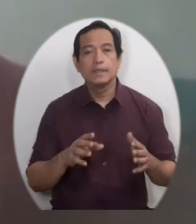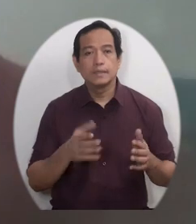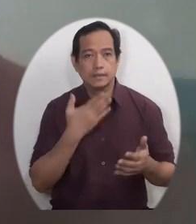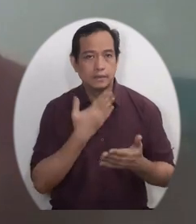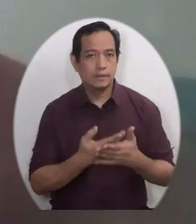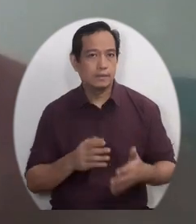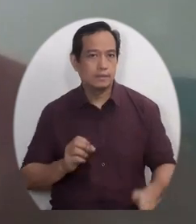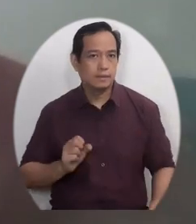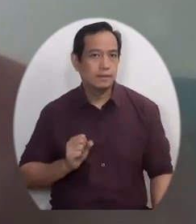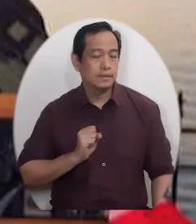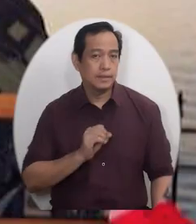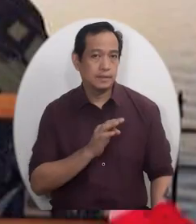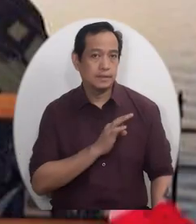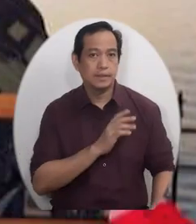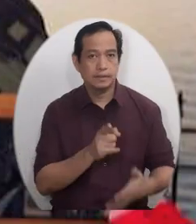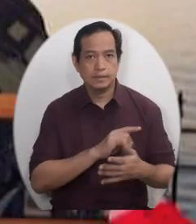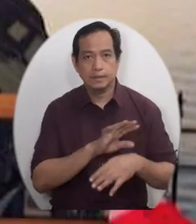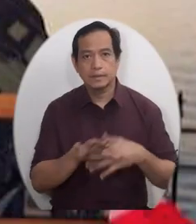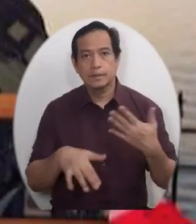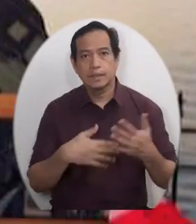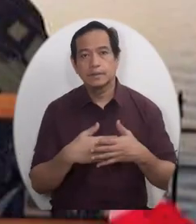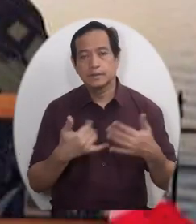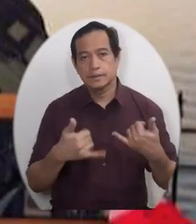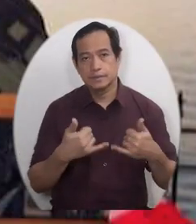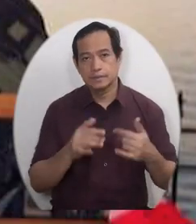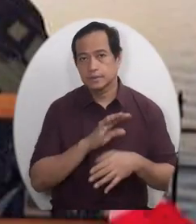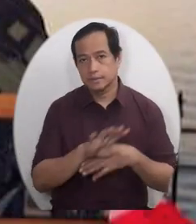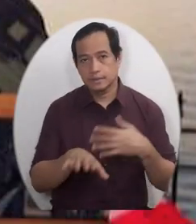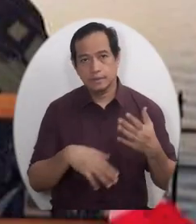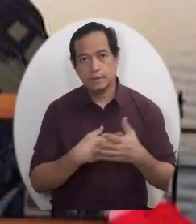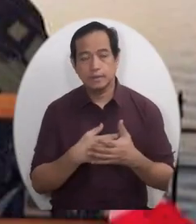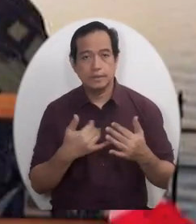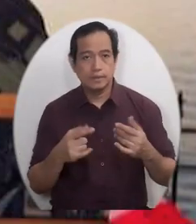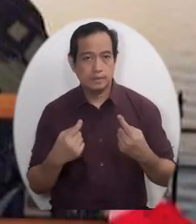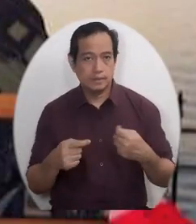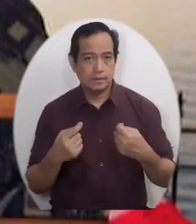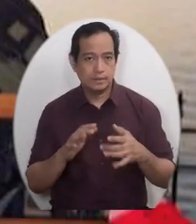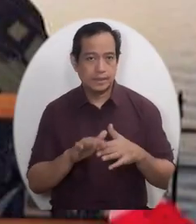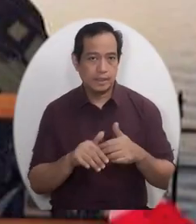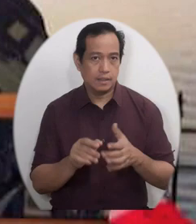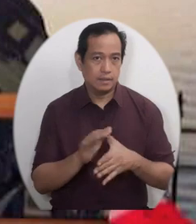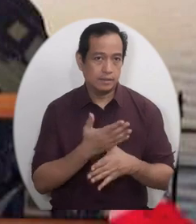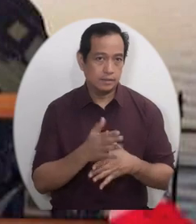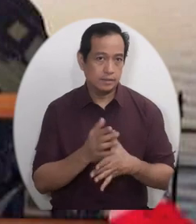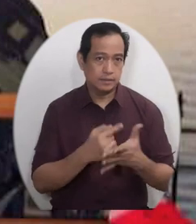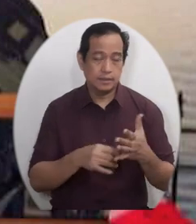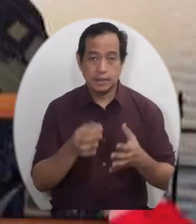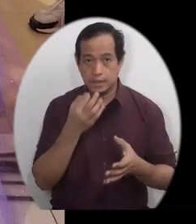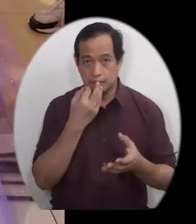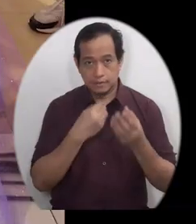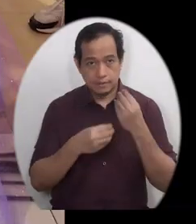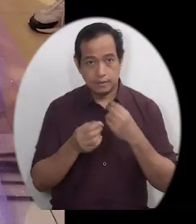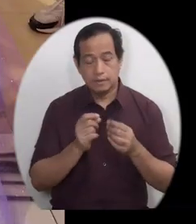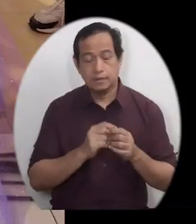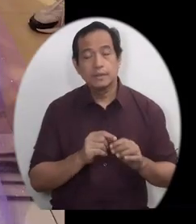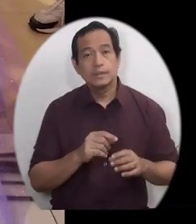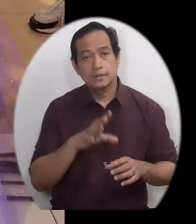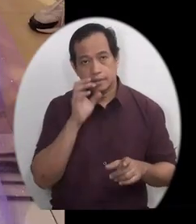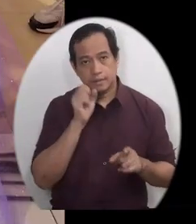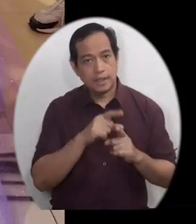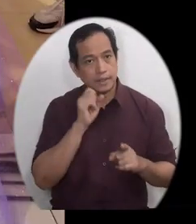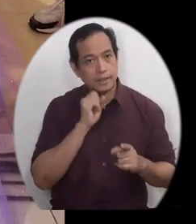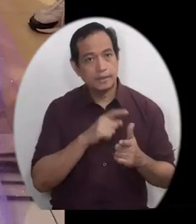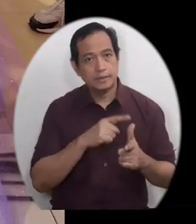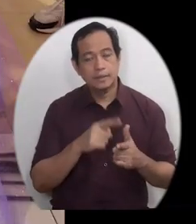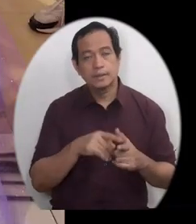kung paano niya bulat-latin yung mga uwi niya laruan, paano niya isi-share yung mga pagkain niya sa mga kapatid niya. Tapos pagka na-invite siya ng ano